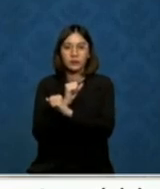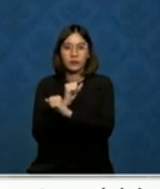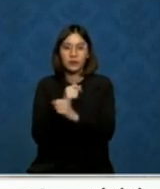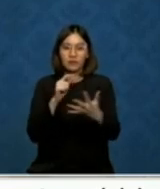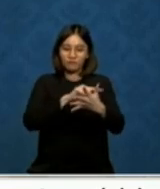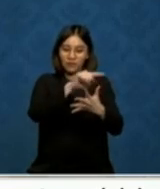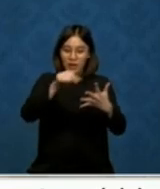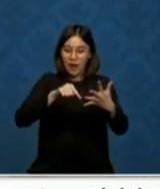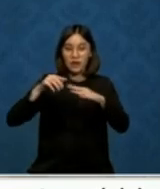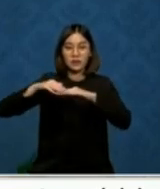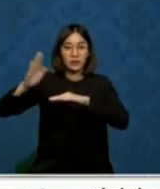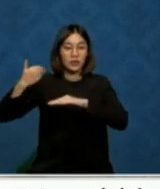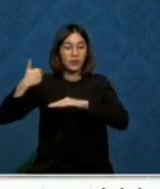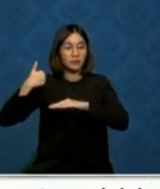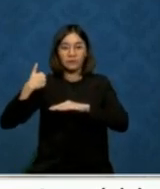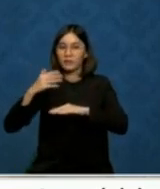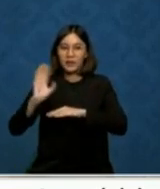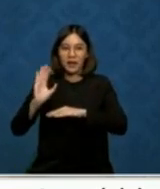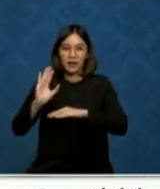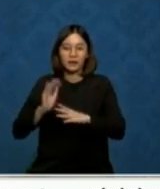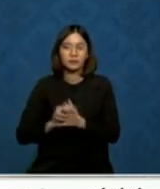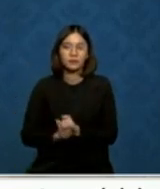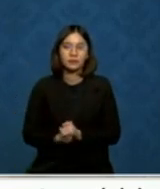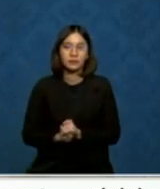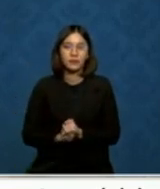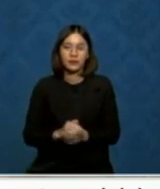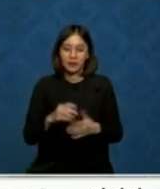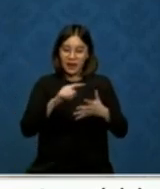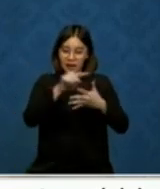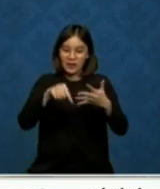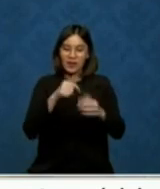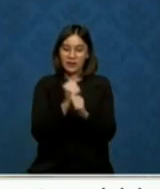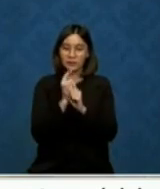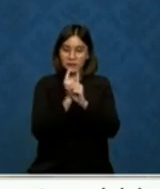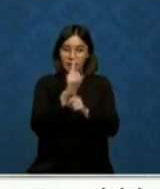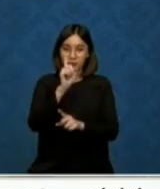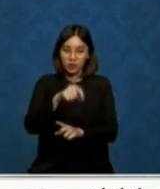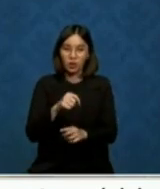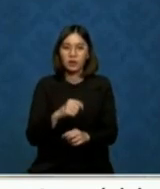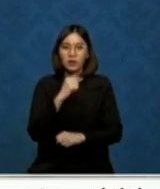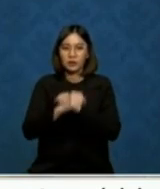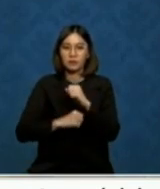5กรณีนี้ไม่ได้ท่านประธานครับปี